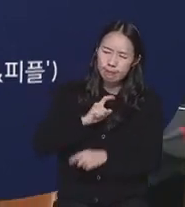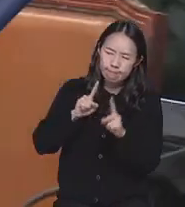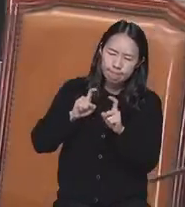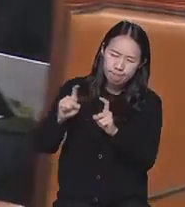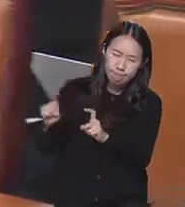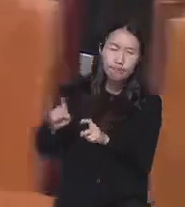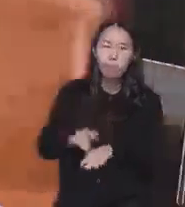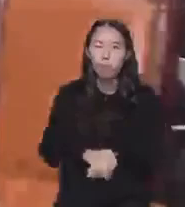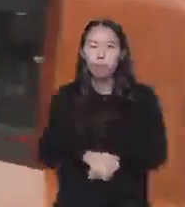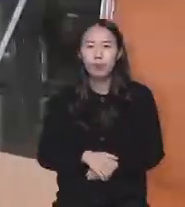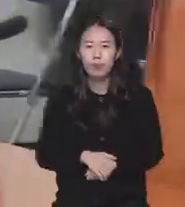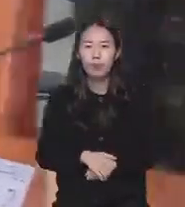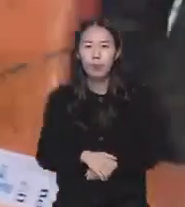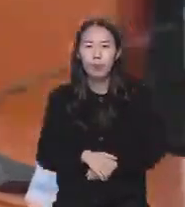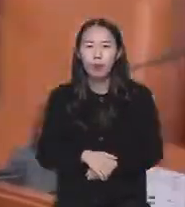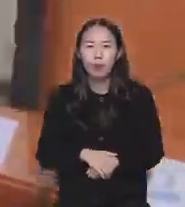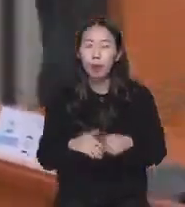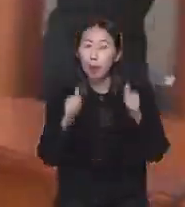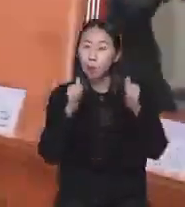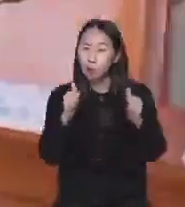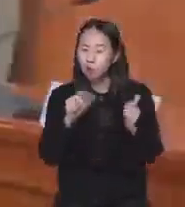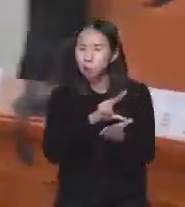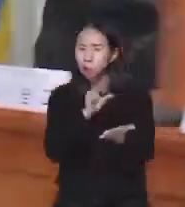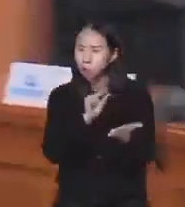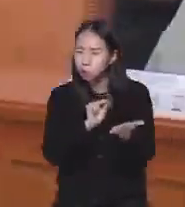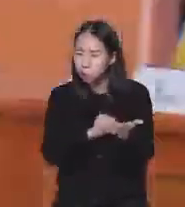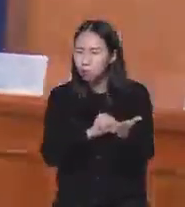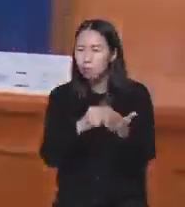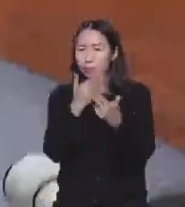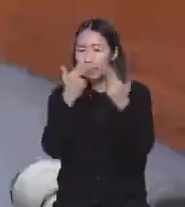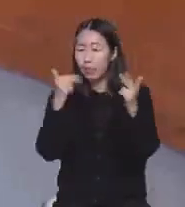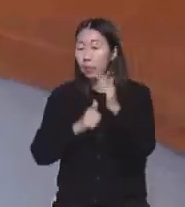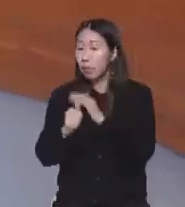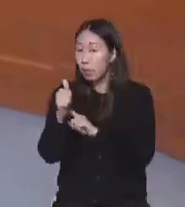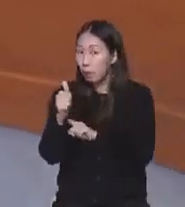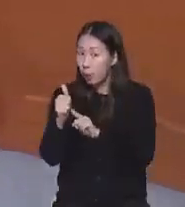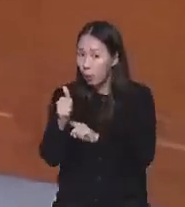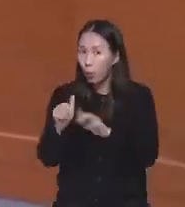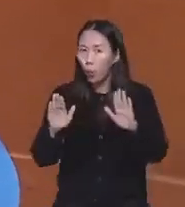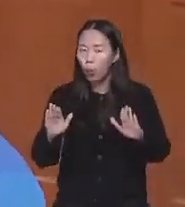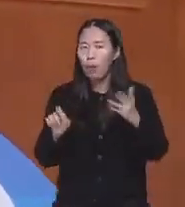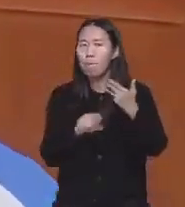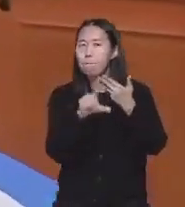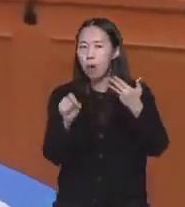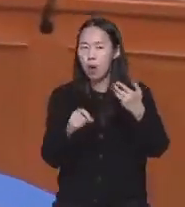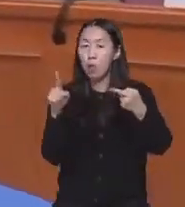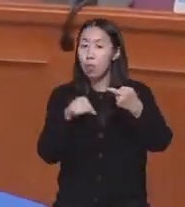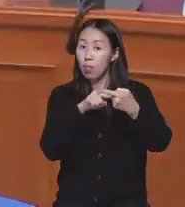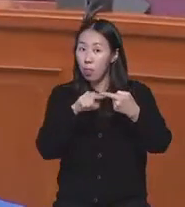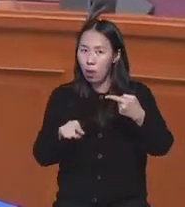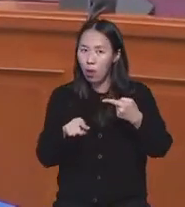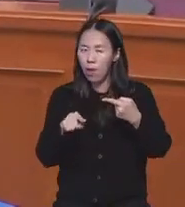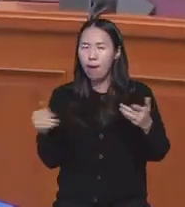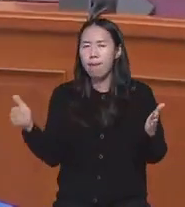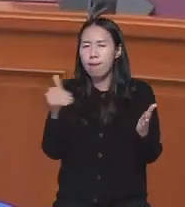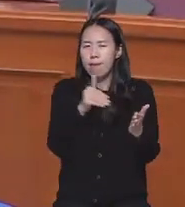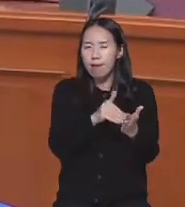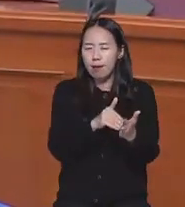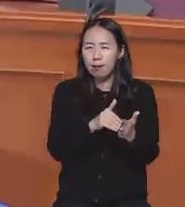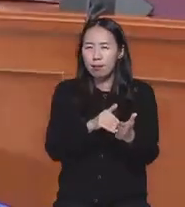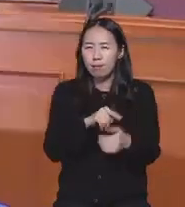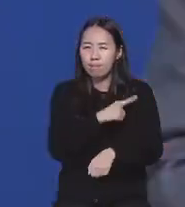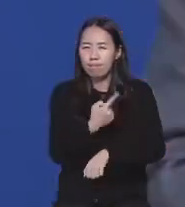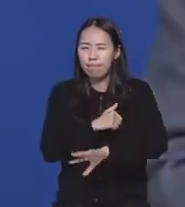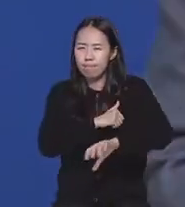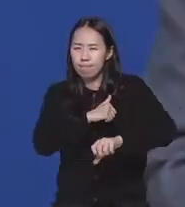키워내고 있다는 겁니다. 사법 리스크 등으로 리더십이 흔들리는 이 대표가 오는 8월 전당대회 이후까지도 주도권을